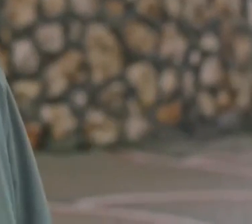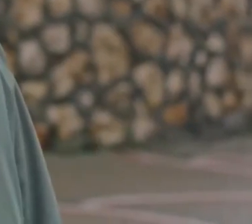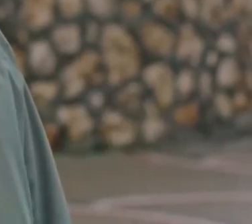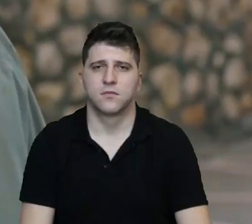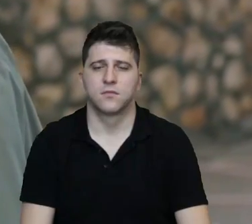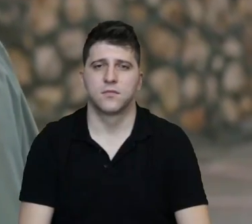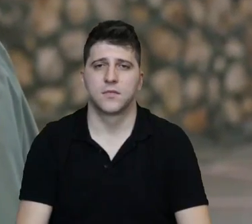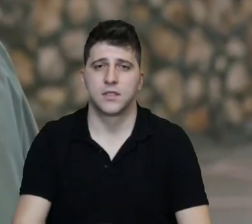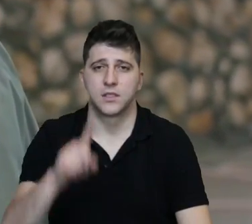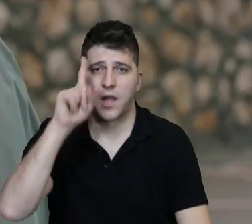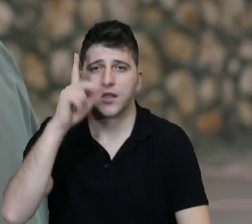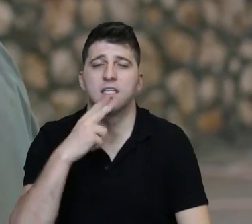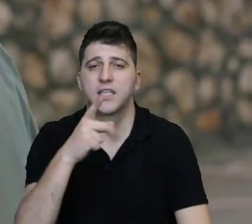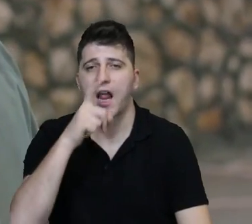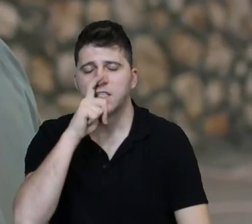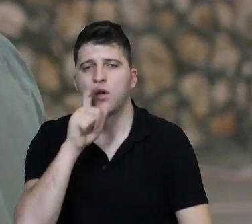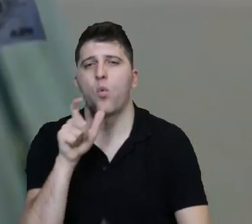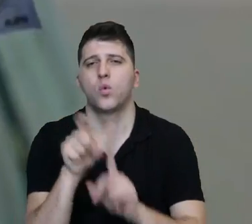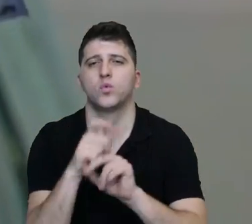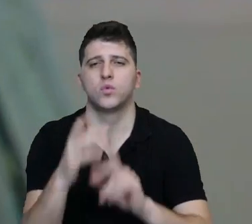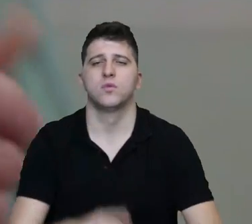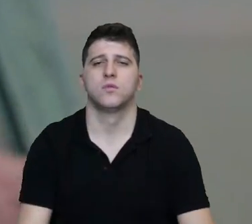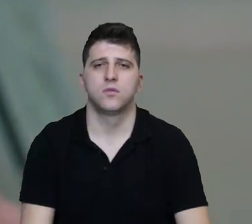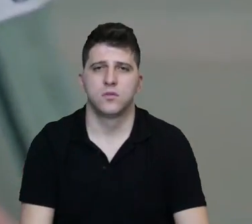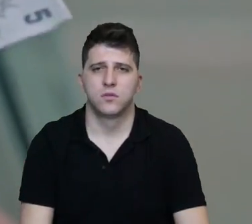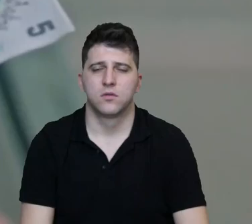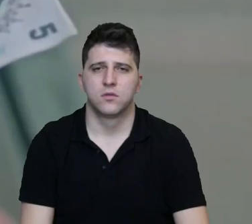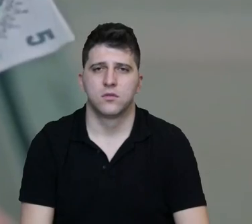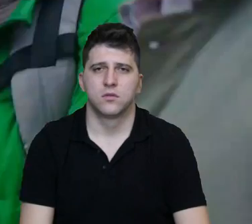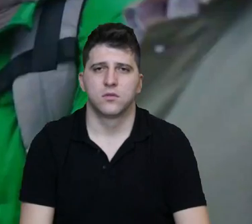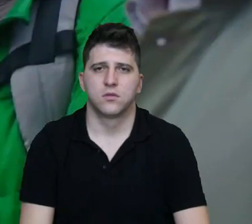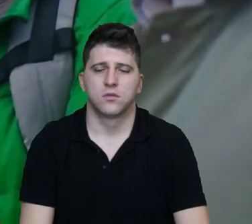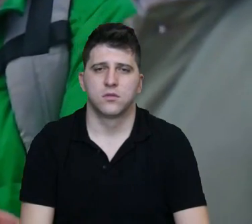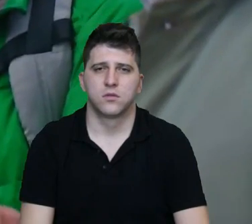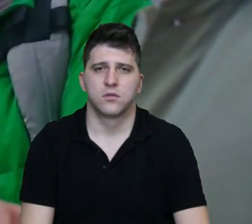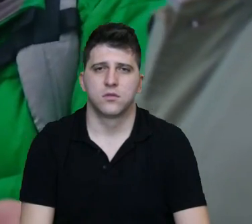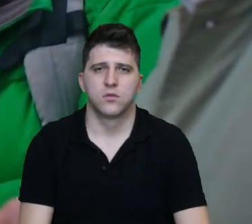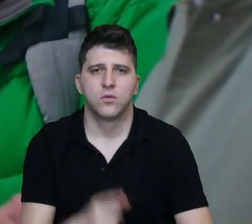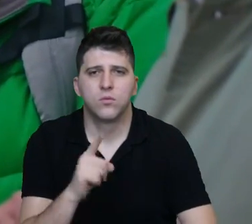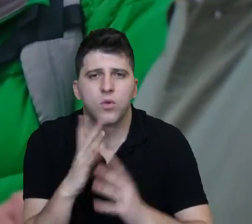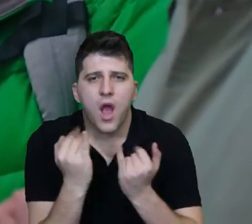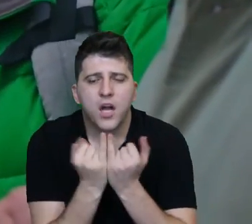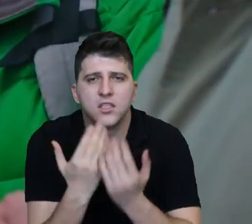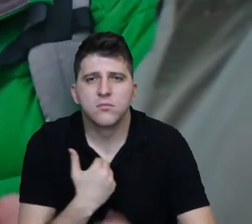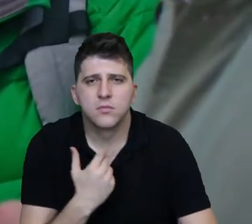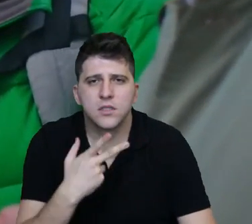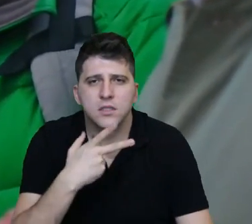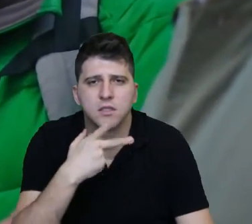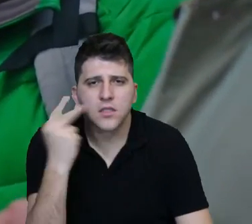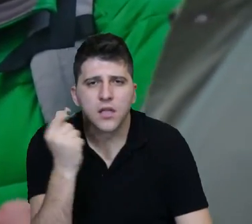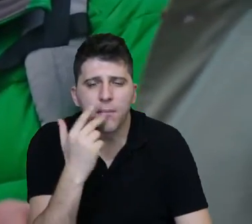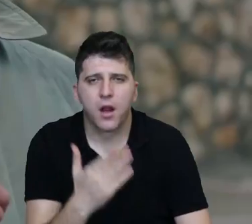Tanrı kraliçeyi korusun. Adama 5 euro verdi. Bu ne kardeşim? Sahte para